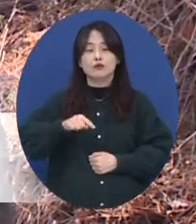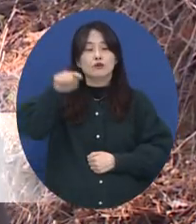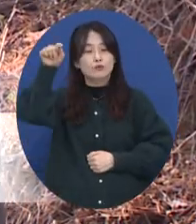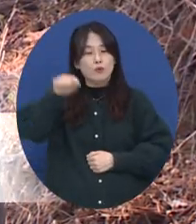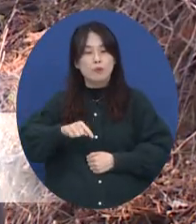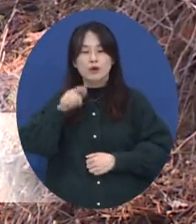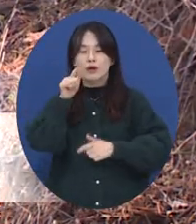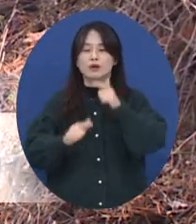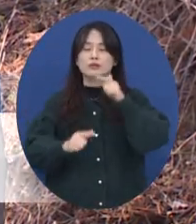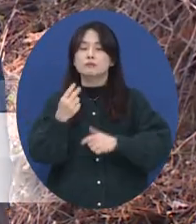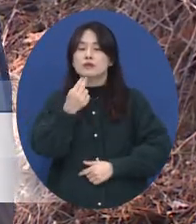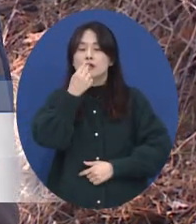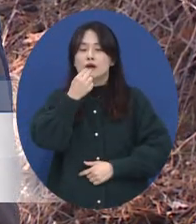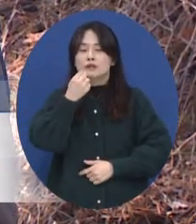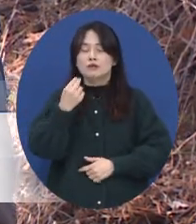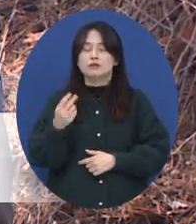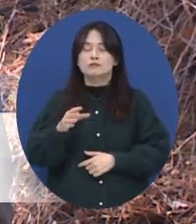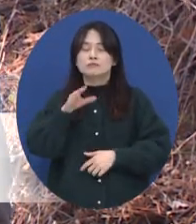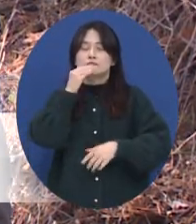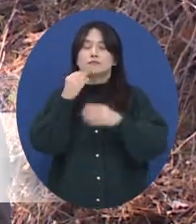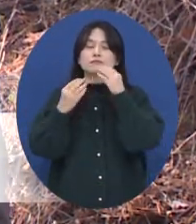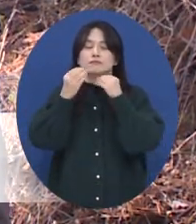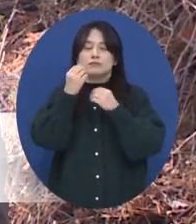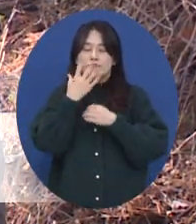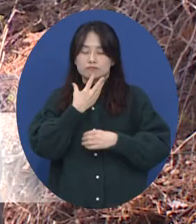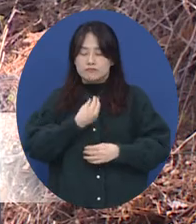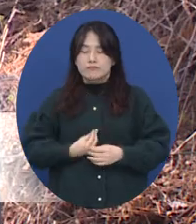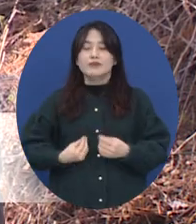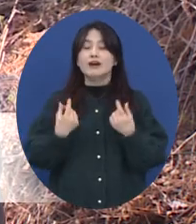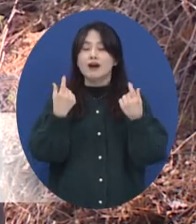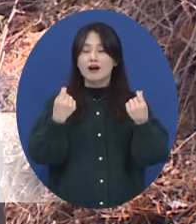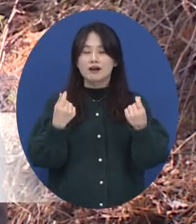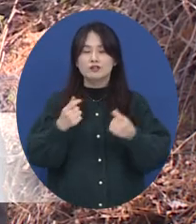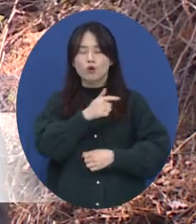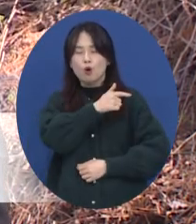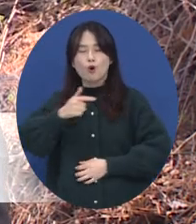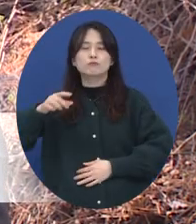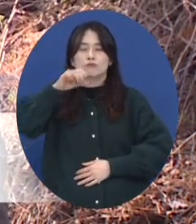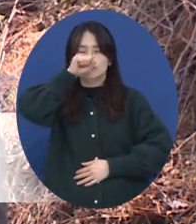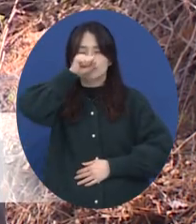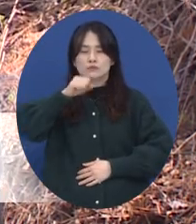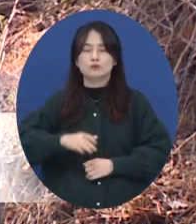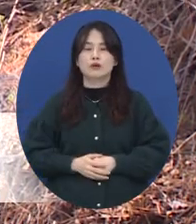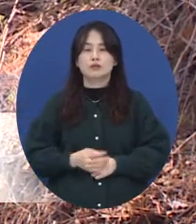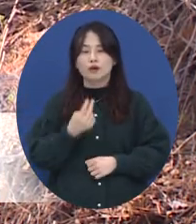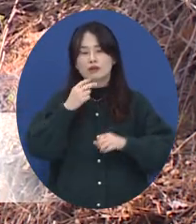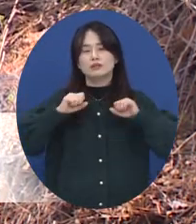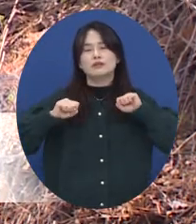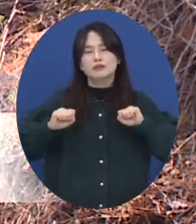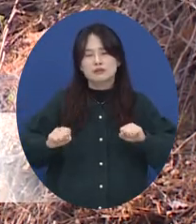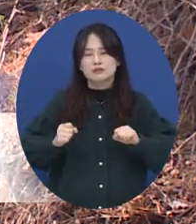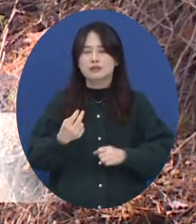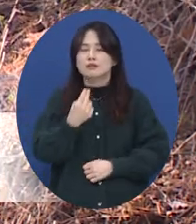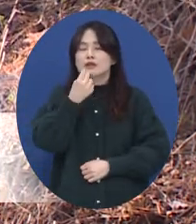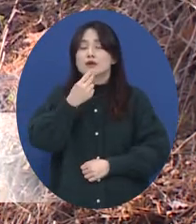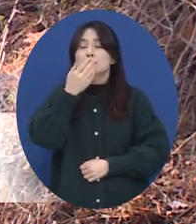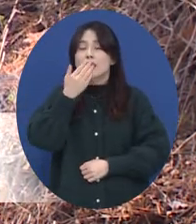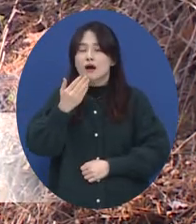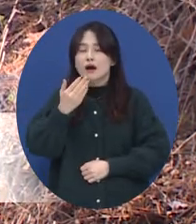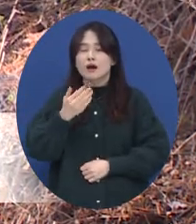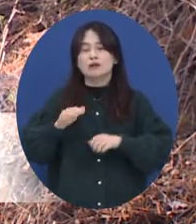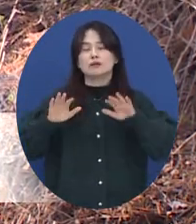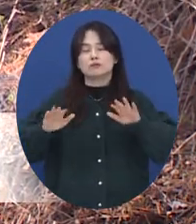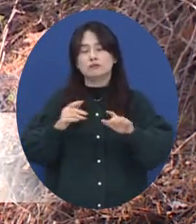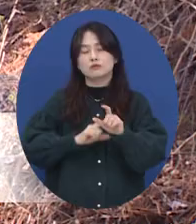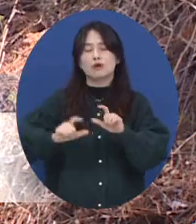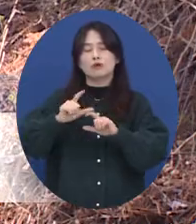그 나무의 그 향기가 몸으로 다 스며드는 것 같아서 너무 좋아요 그러고 살아 있다는게 이렇게 숨쉴 수 있다는 게